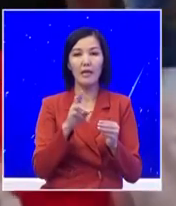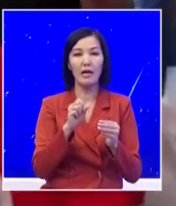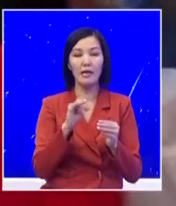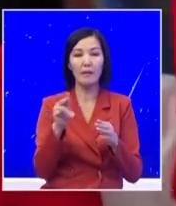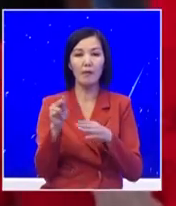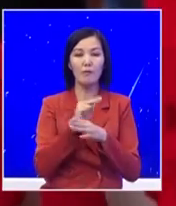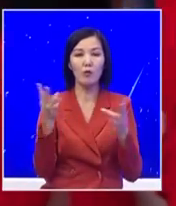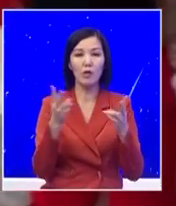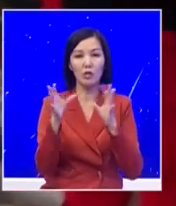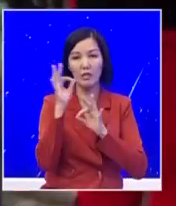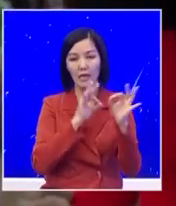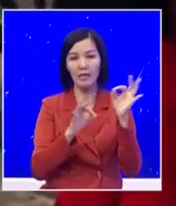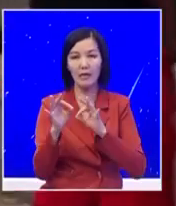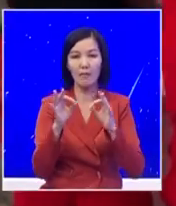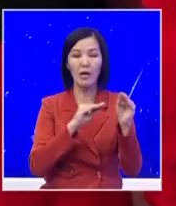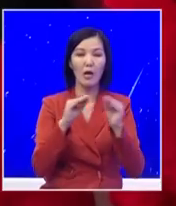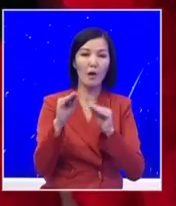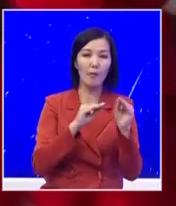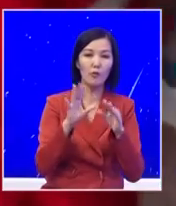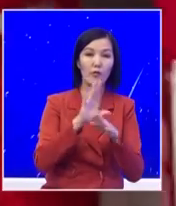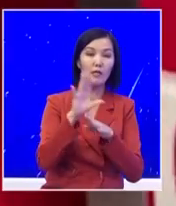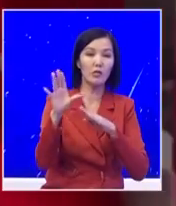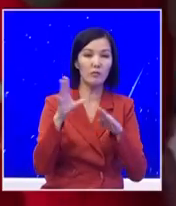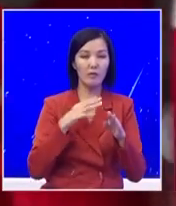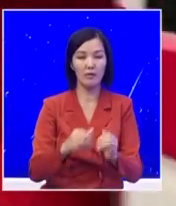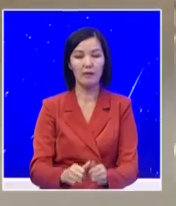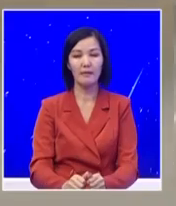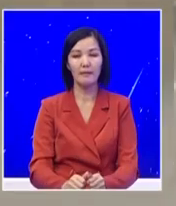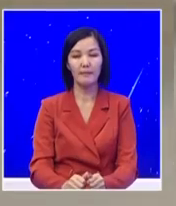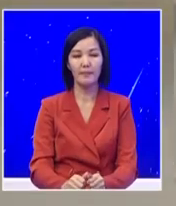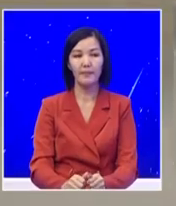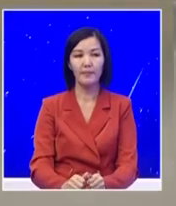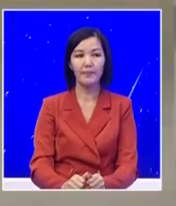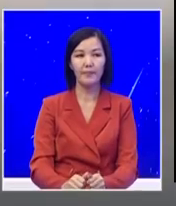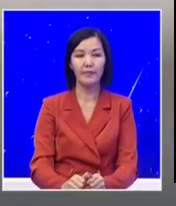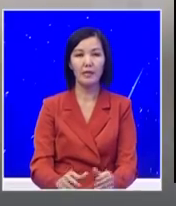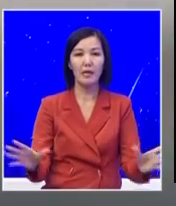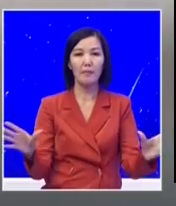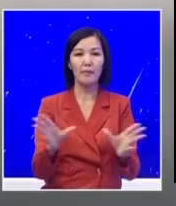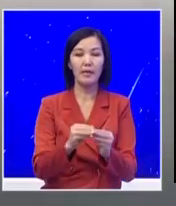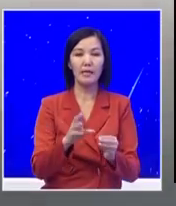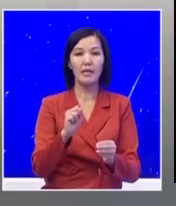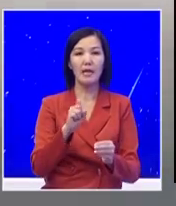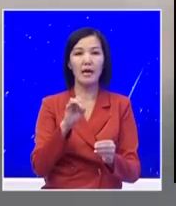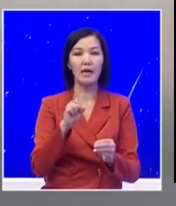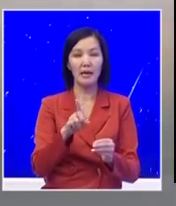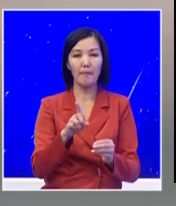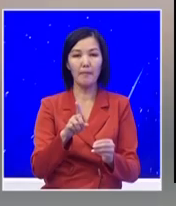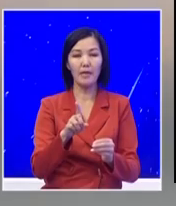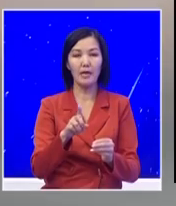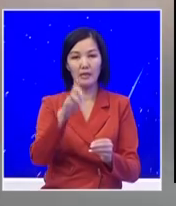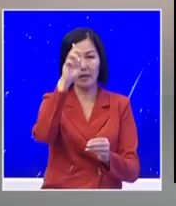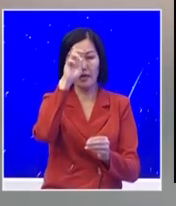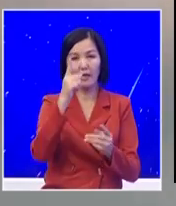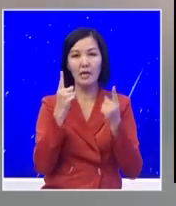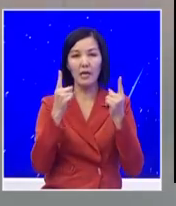емдеуге қажетті дәрі-дәрмек пен құрал жабдықтарды жіберді. Біріккен араб әмірліктерінің Аджиман қаласында ірі